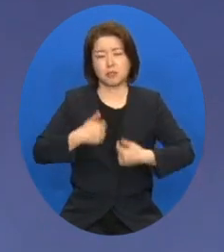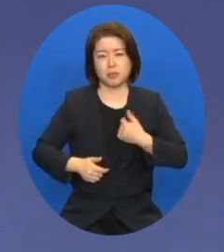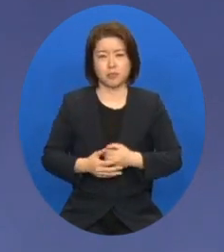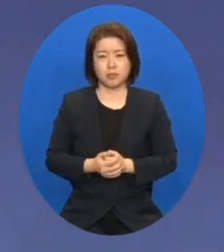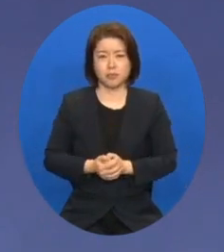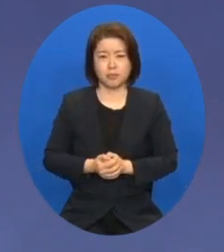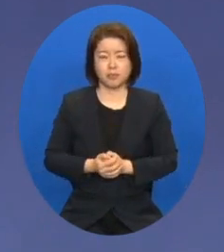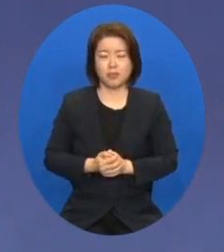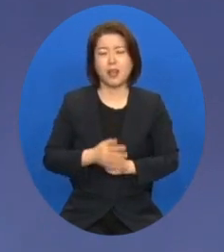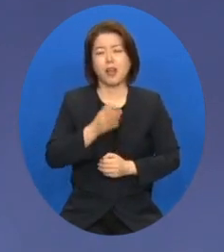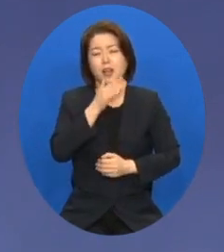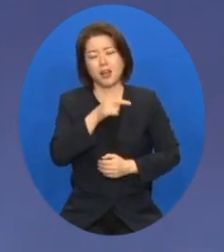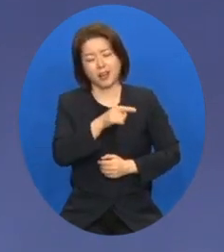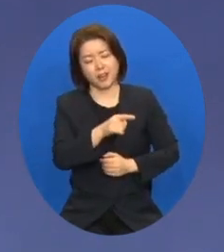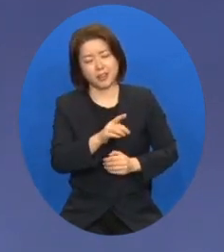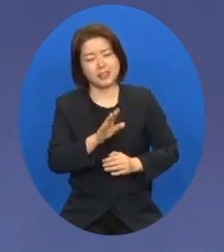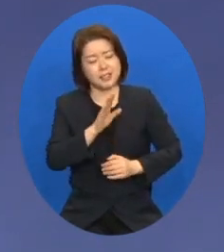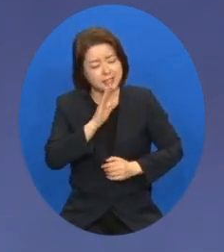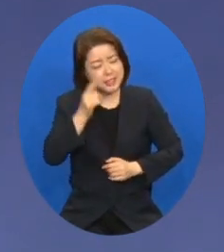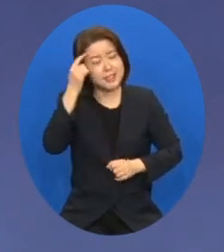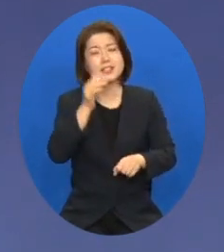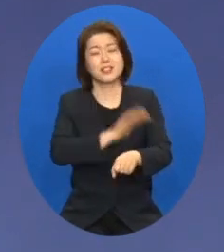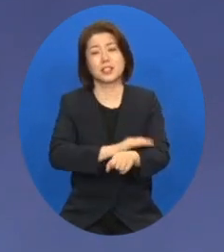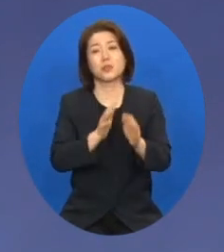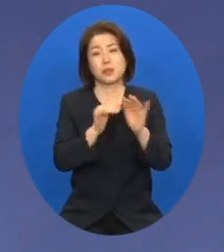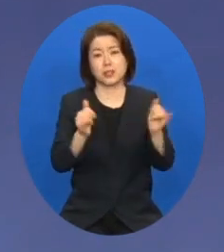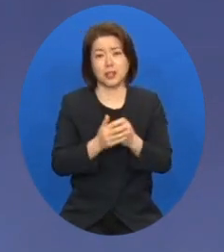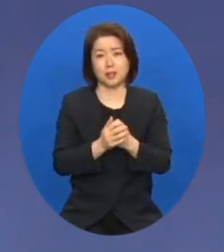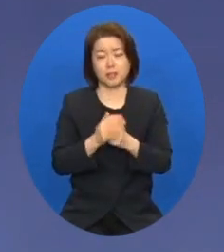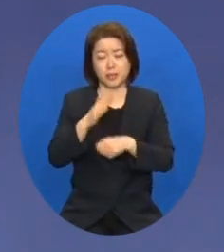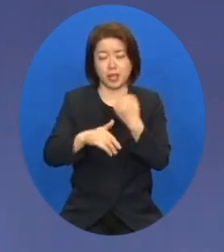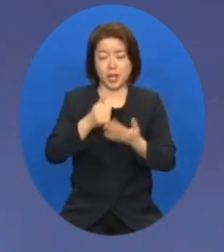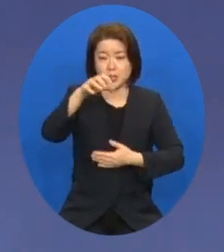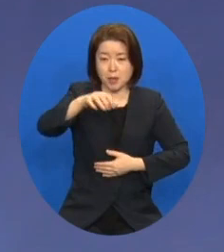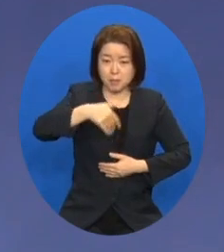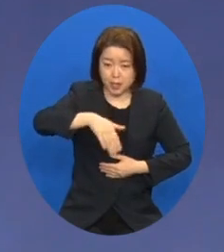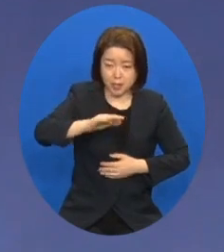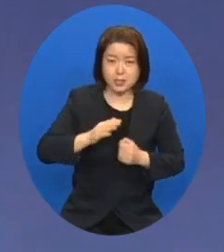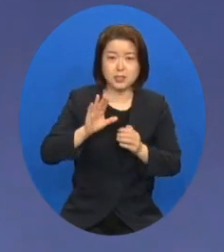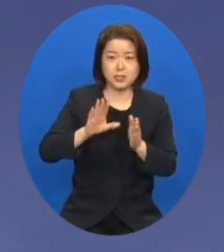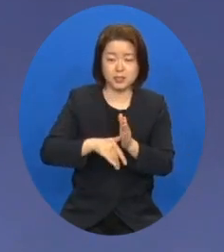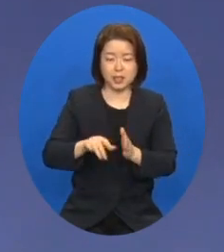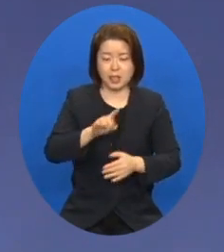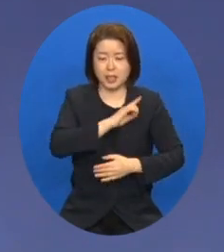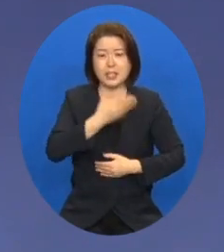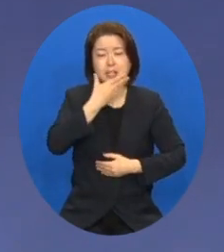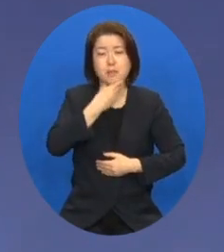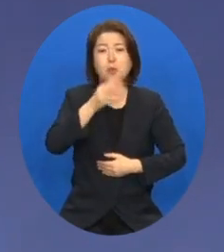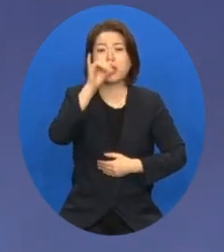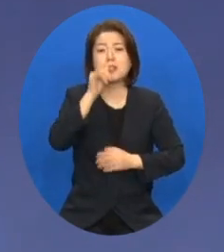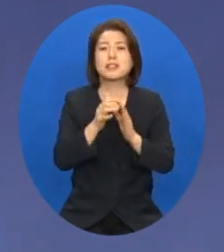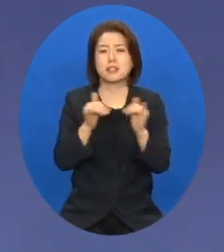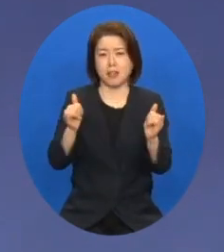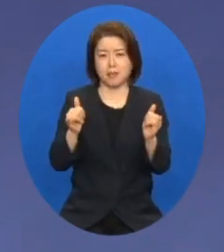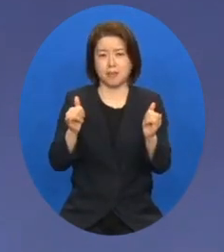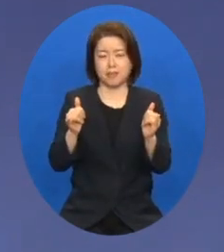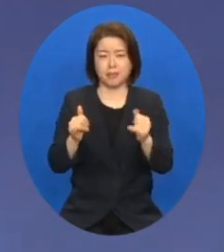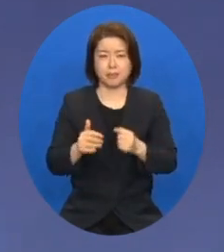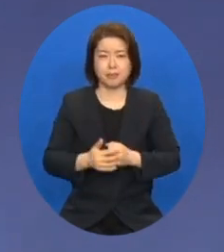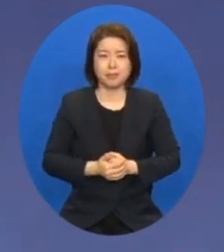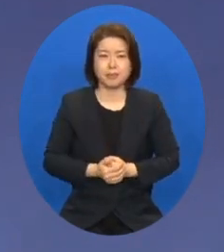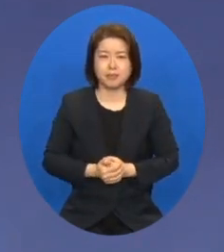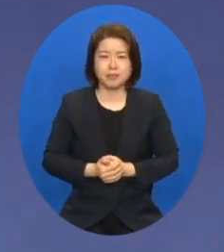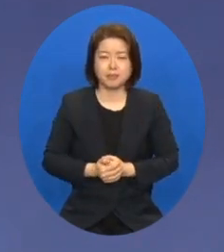이 사람의 진짜 지혜로운 사람입니다 하나님 앞에 갔을 때 가장 보기 있는 사람일 것이기 때문입니다